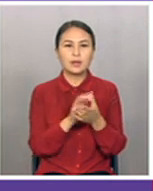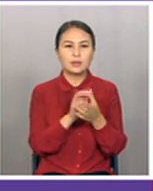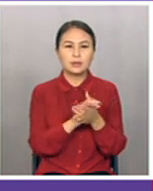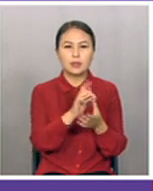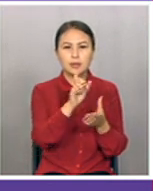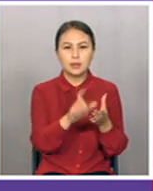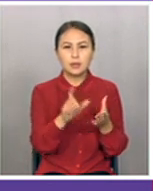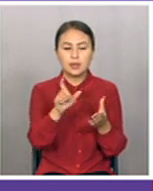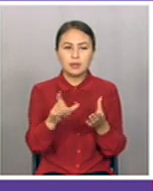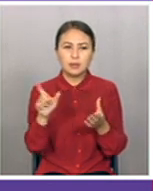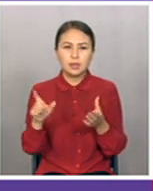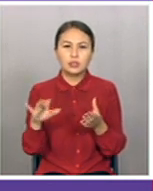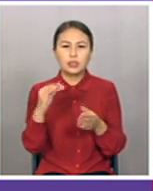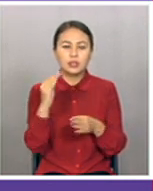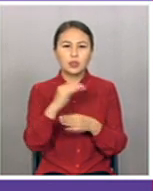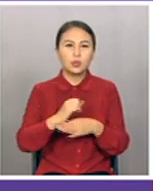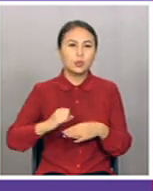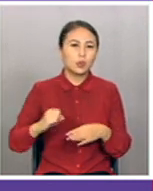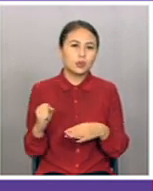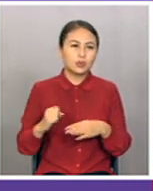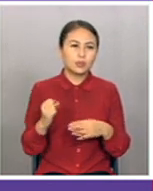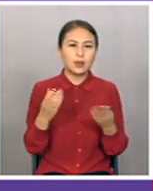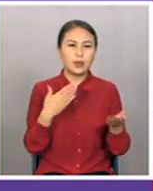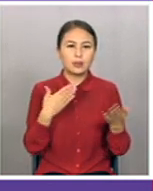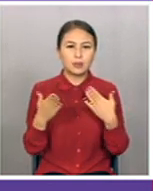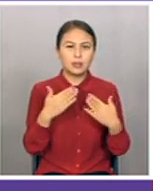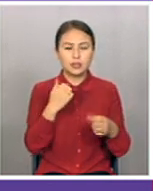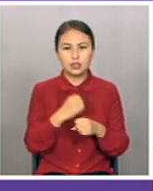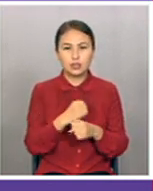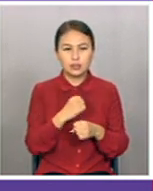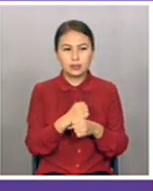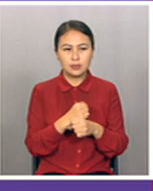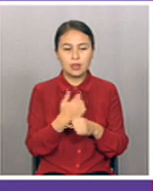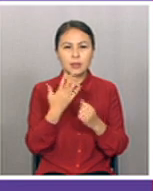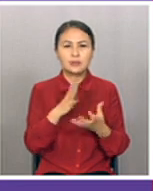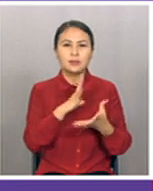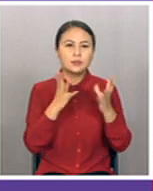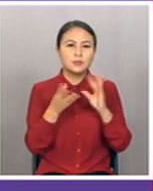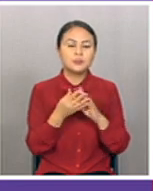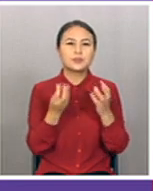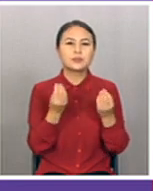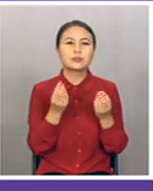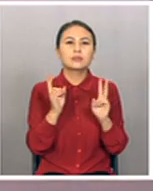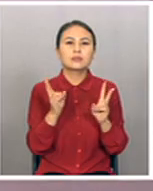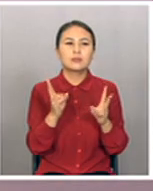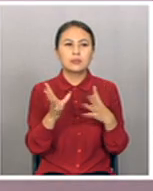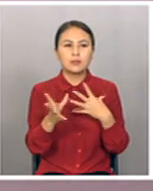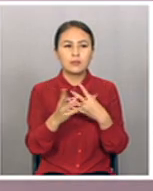адамдармен және досымен қарым-қатынас жасайды екен. Ал енді тағы кіммен жасайды?